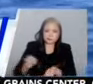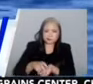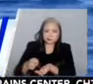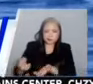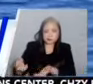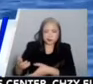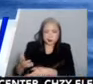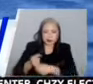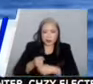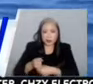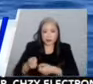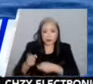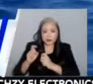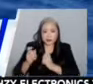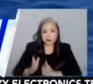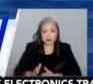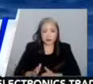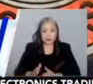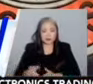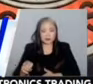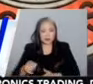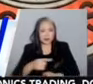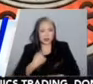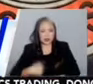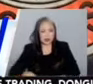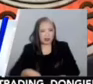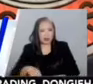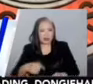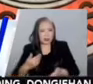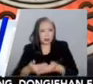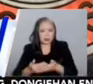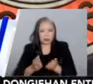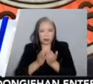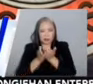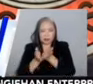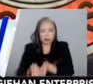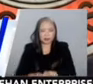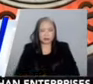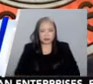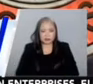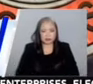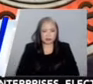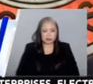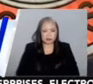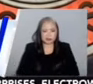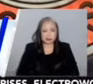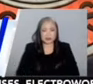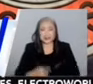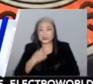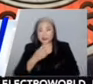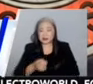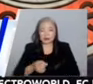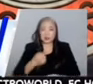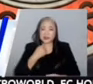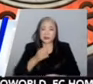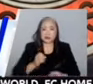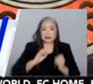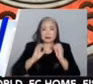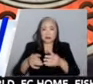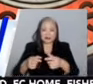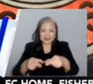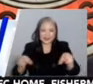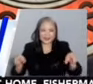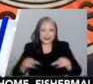bangkang papalubog na noon. Yung video na nirelease nila, na nagbato pa daw sila ng life ring. Kumbaga, these are